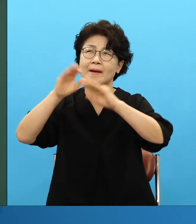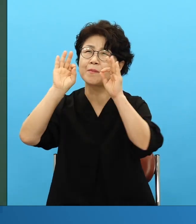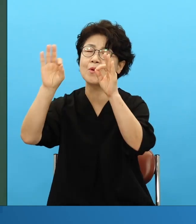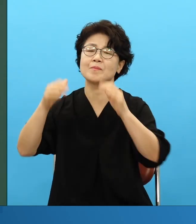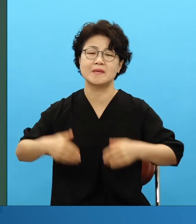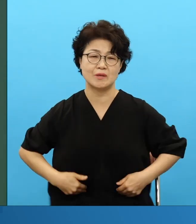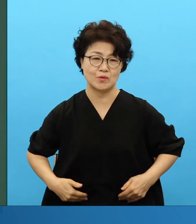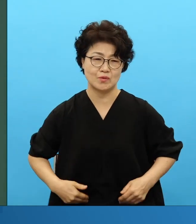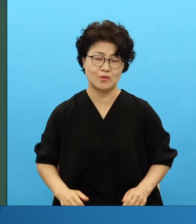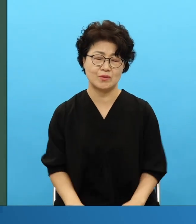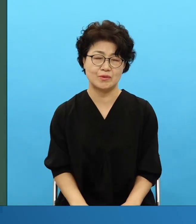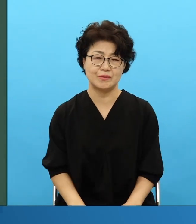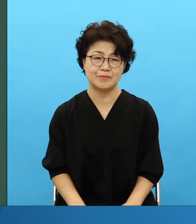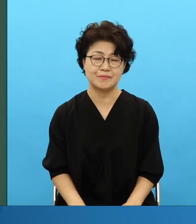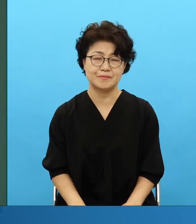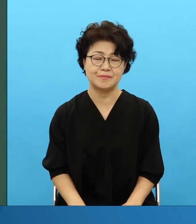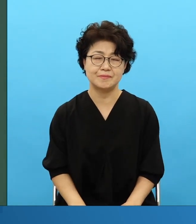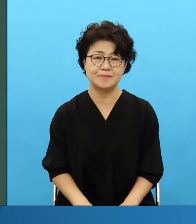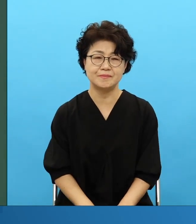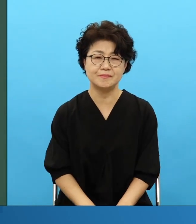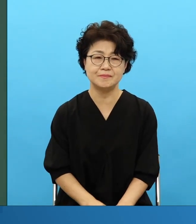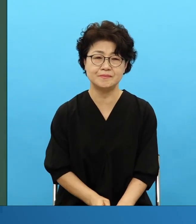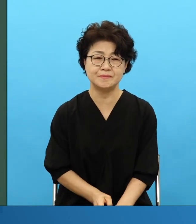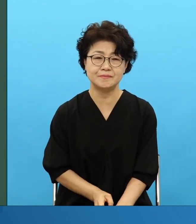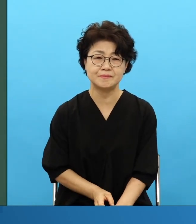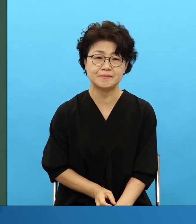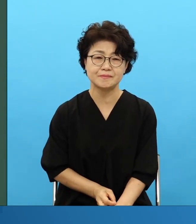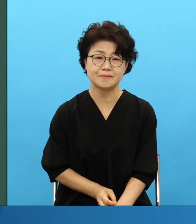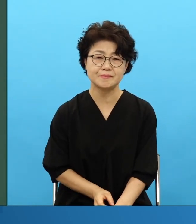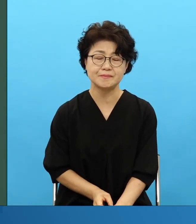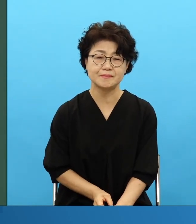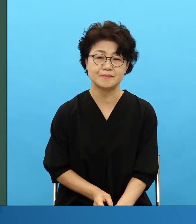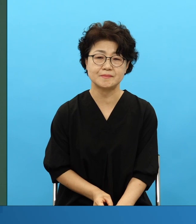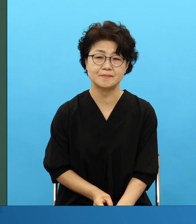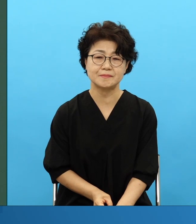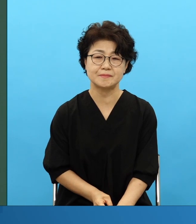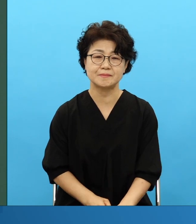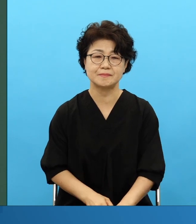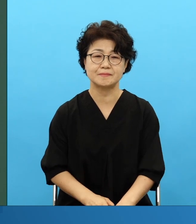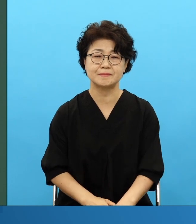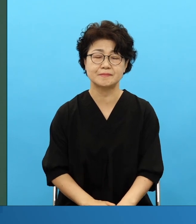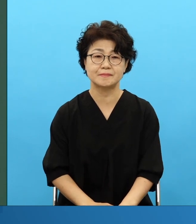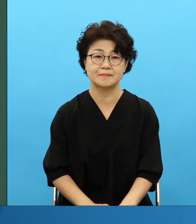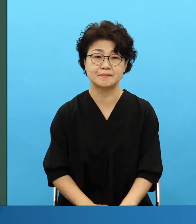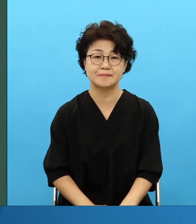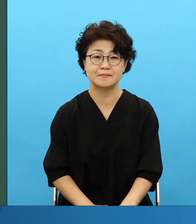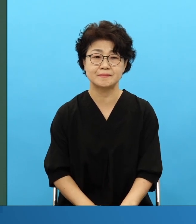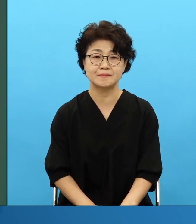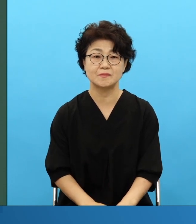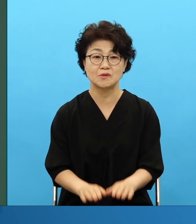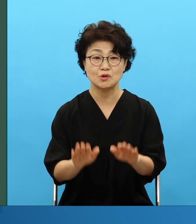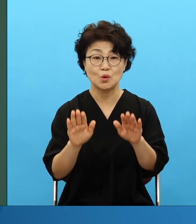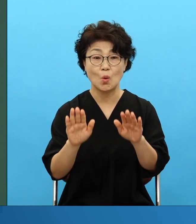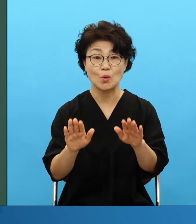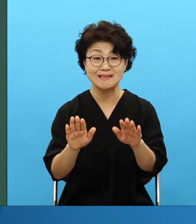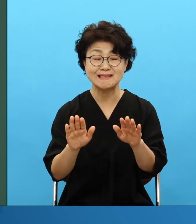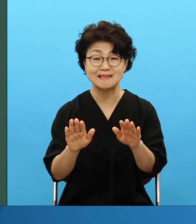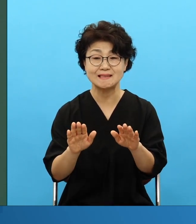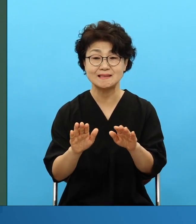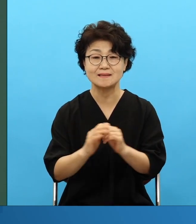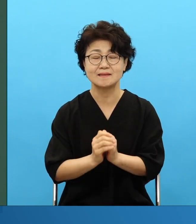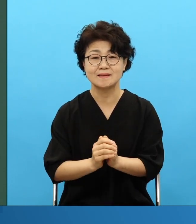if it's not God's absolute plan, don't go. 뭐 우리 지금 그 이상배 모사를 비롯해서 비서들은 다